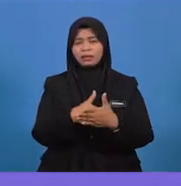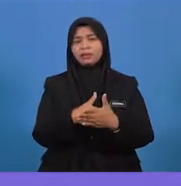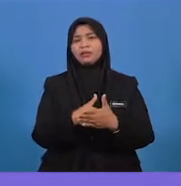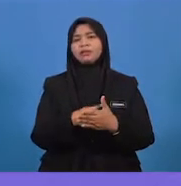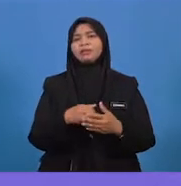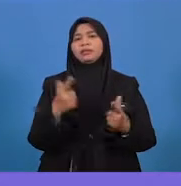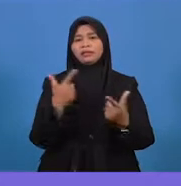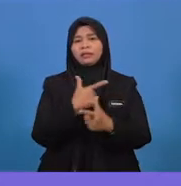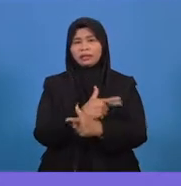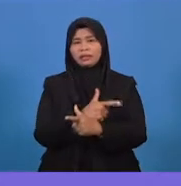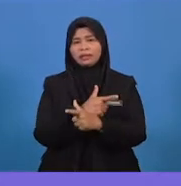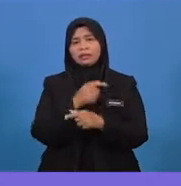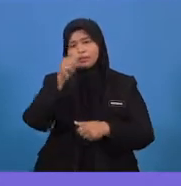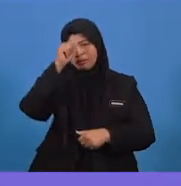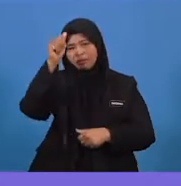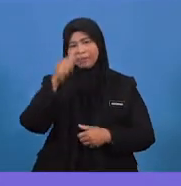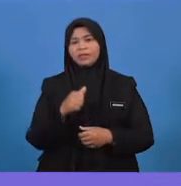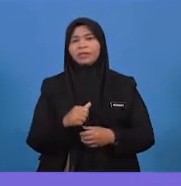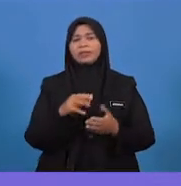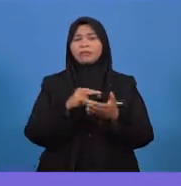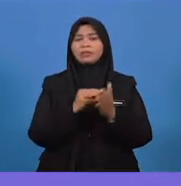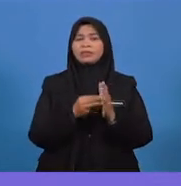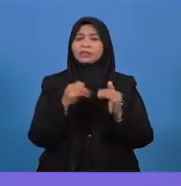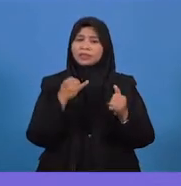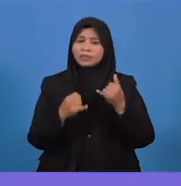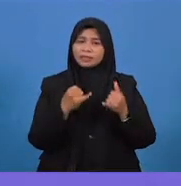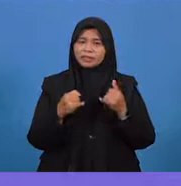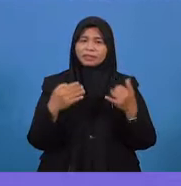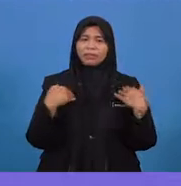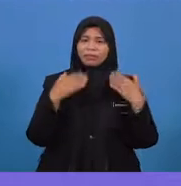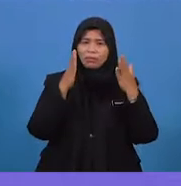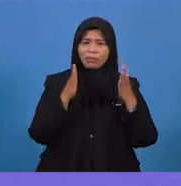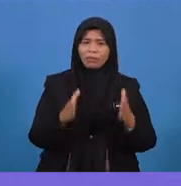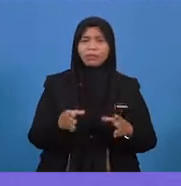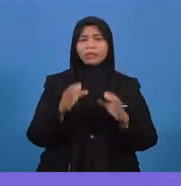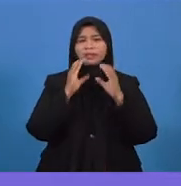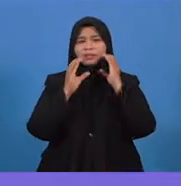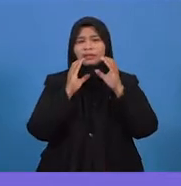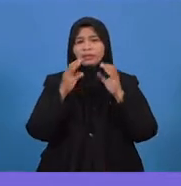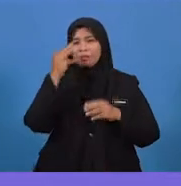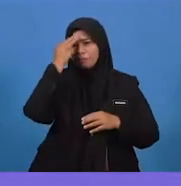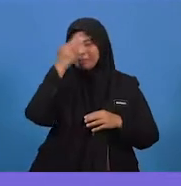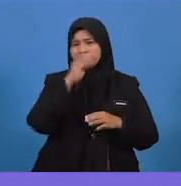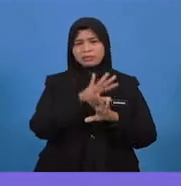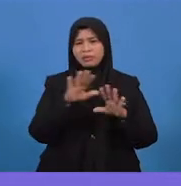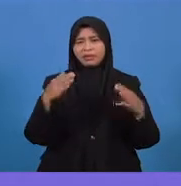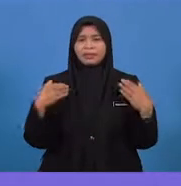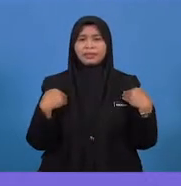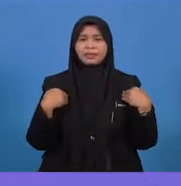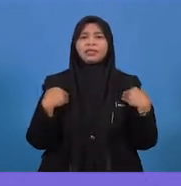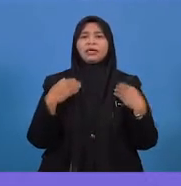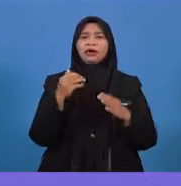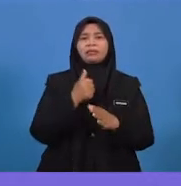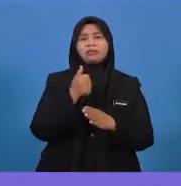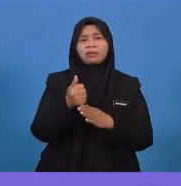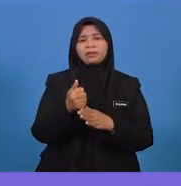larangannya. Maksudnya, jika ada orang yang berkata malaikat itu tidak wujud